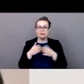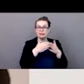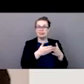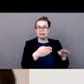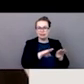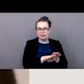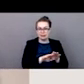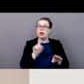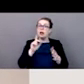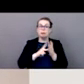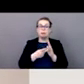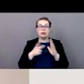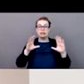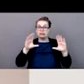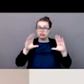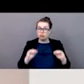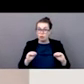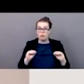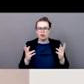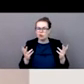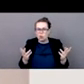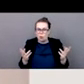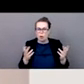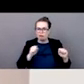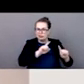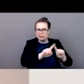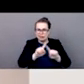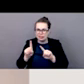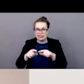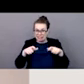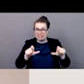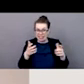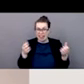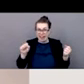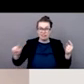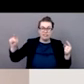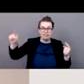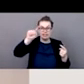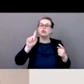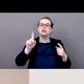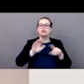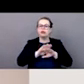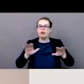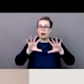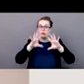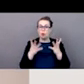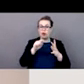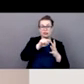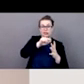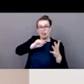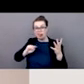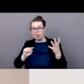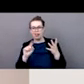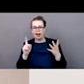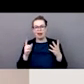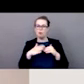continue ce type de trafic que nous avons vu dans plusieurs pays par exemple en Afrique aussi bien qu'en Europe continentale femmes ont